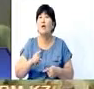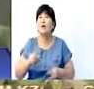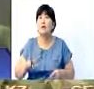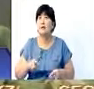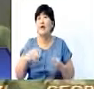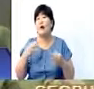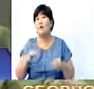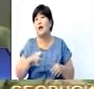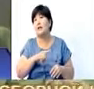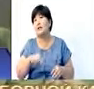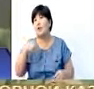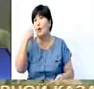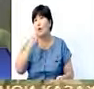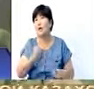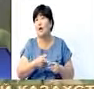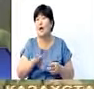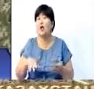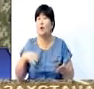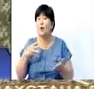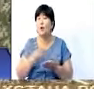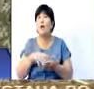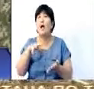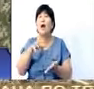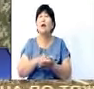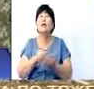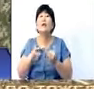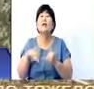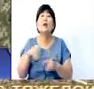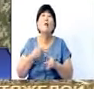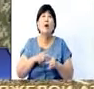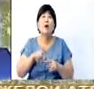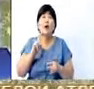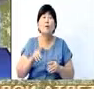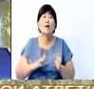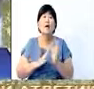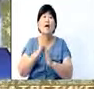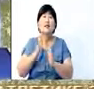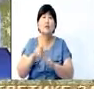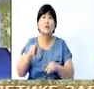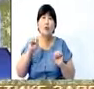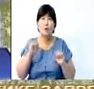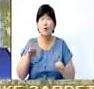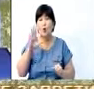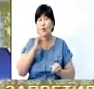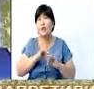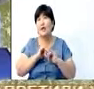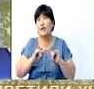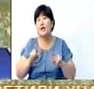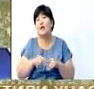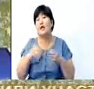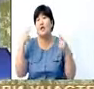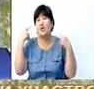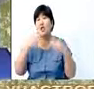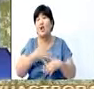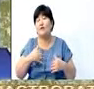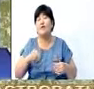освобождены в течение года от уплаты аренды на землю. Помимо растениеводства, здесь можно успешно развивать и